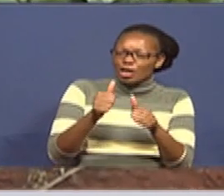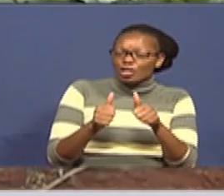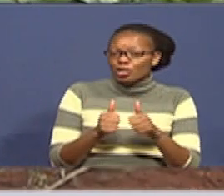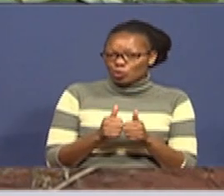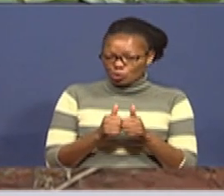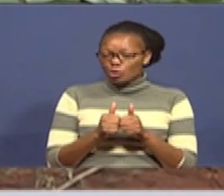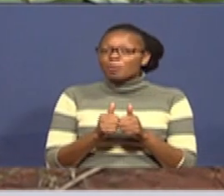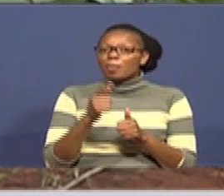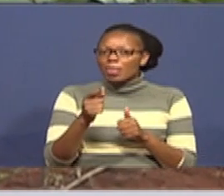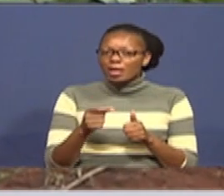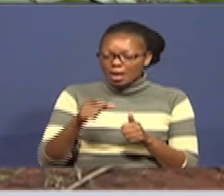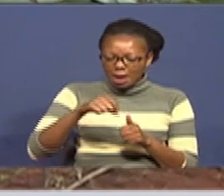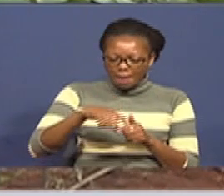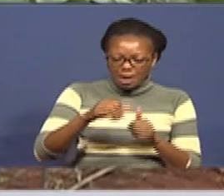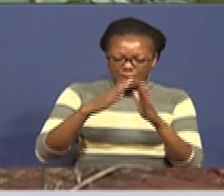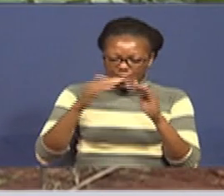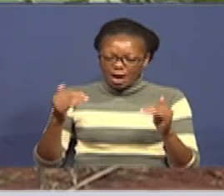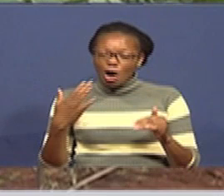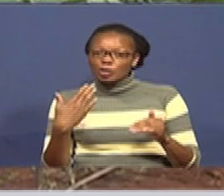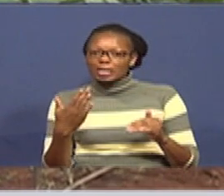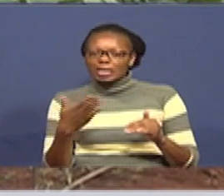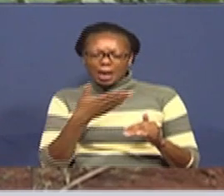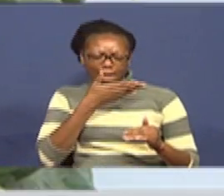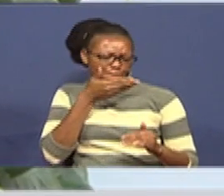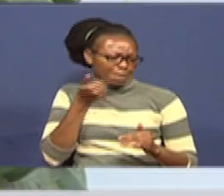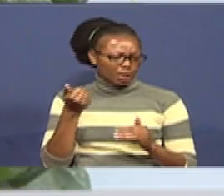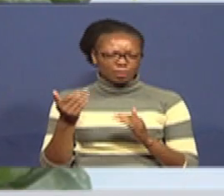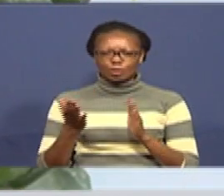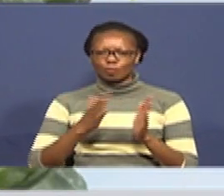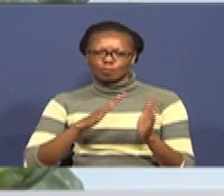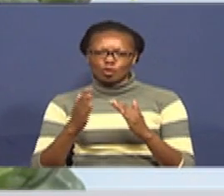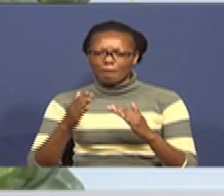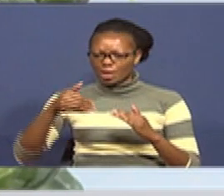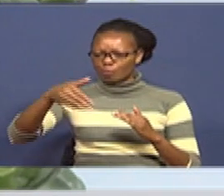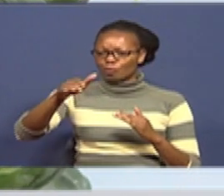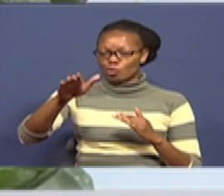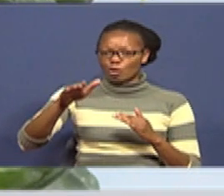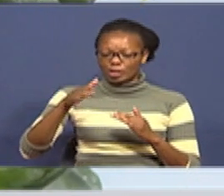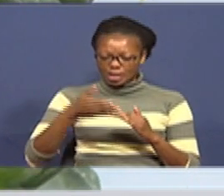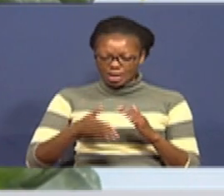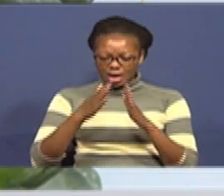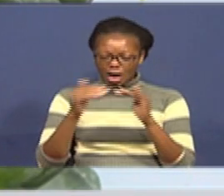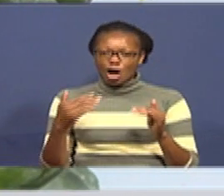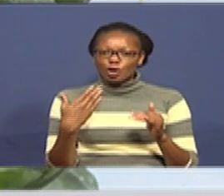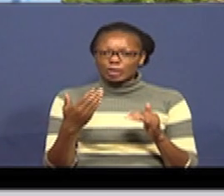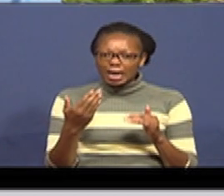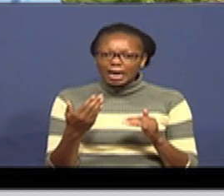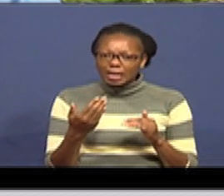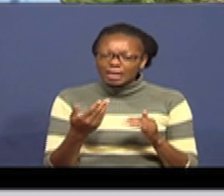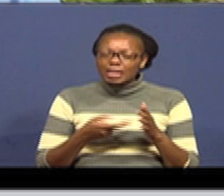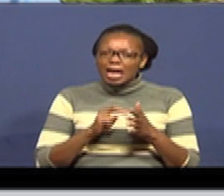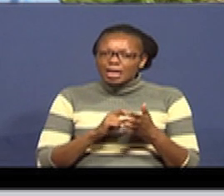Kuna uzuri mwingine wa kupanda cucumbers ndani ya greenhouse ikilinganishwa na ukuzi wa cucumbers shambani. Cucumber ukipanda